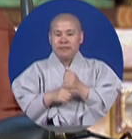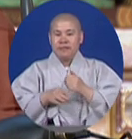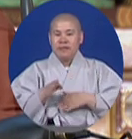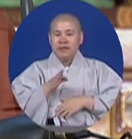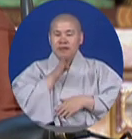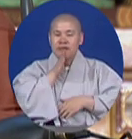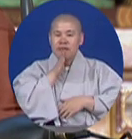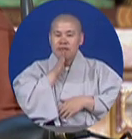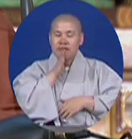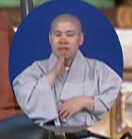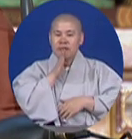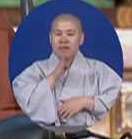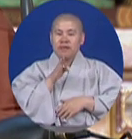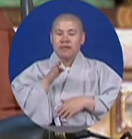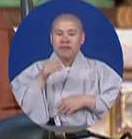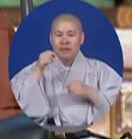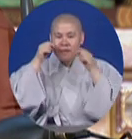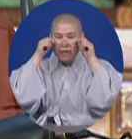정견은 깨달음이고